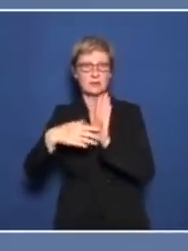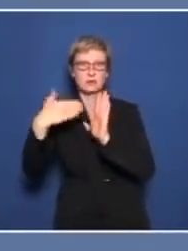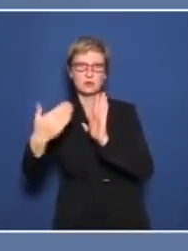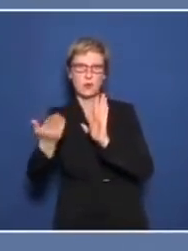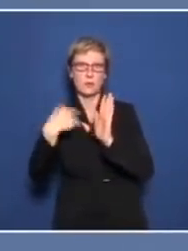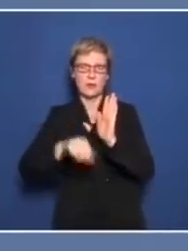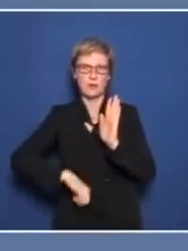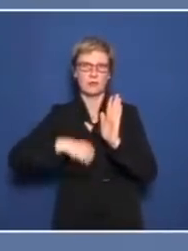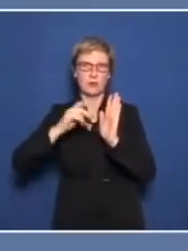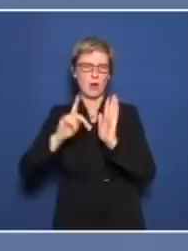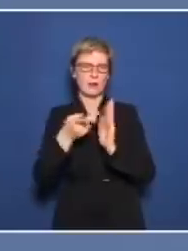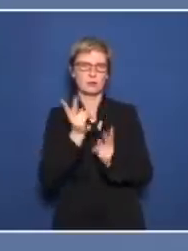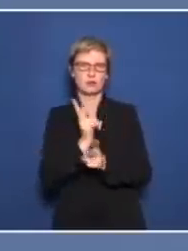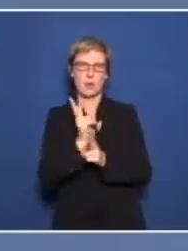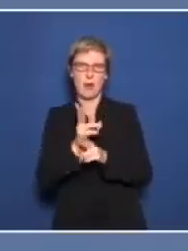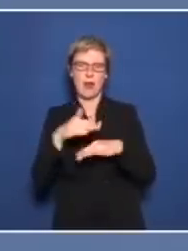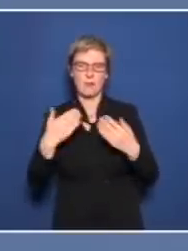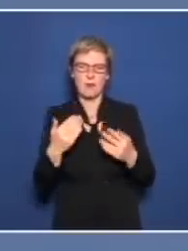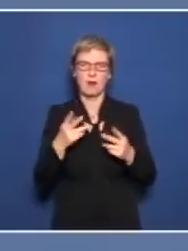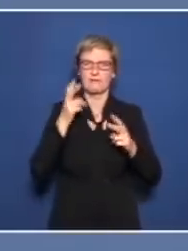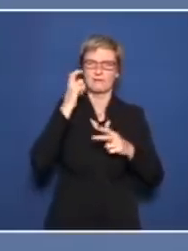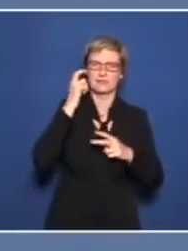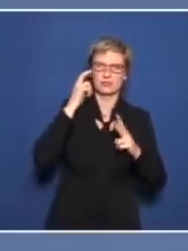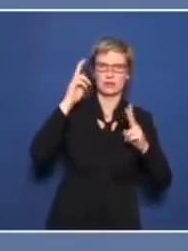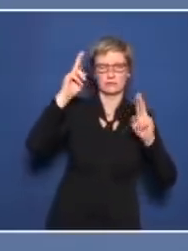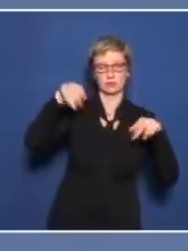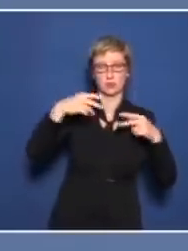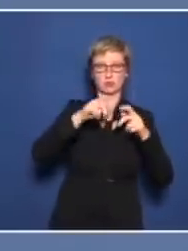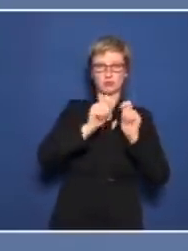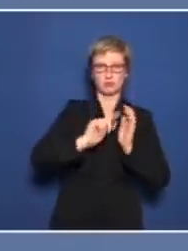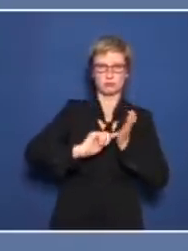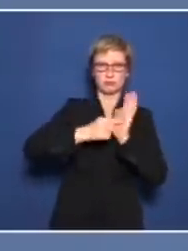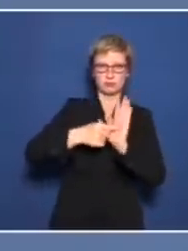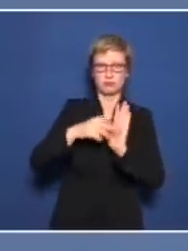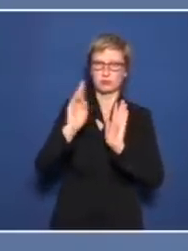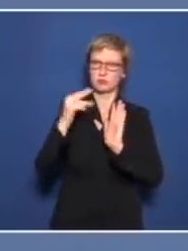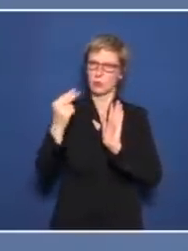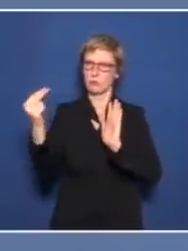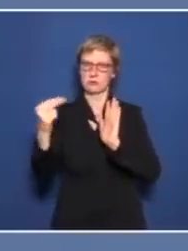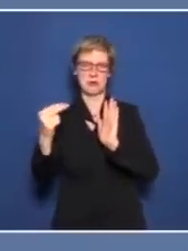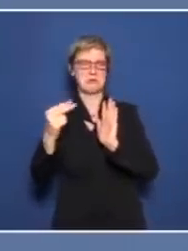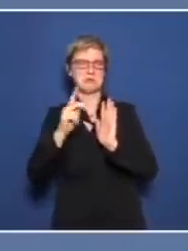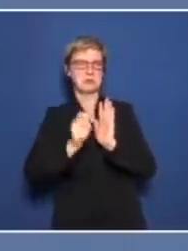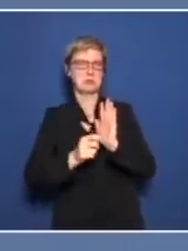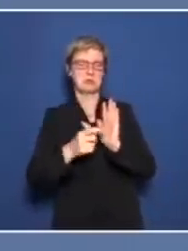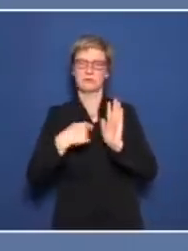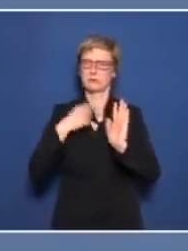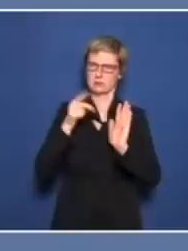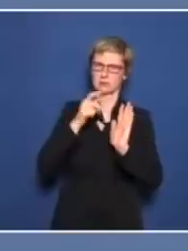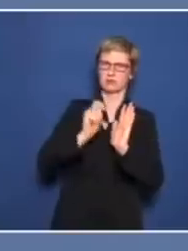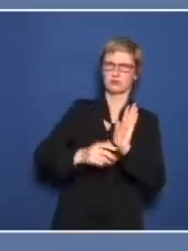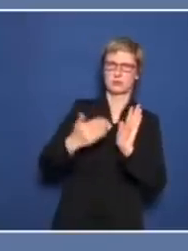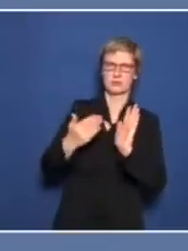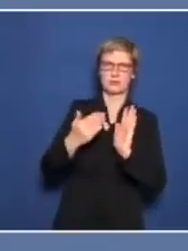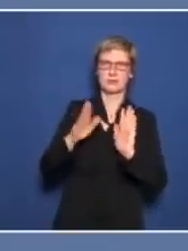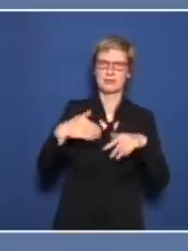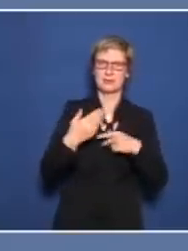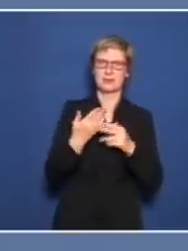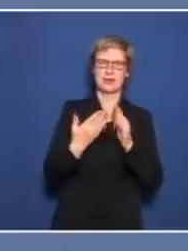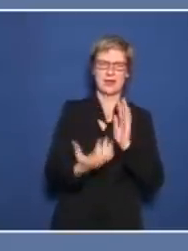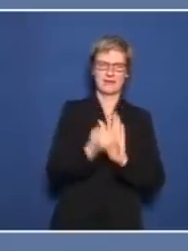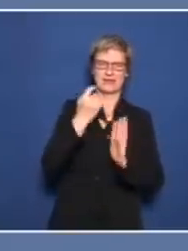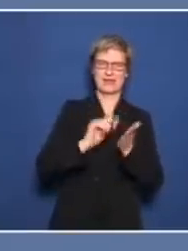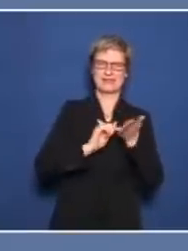anderen Aspekten, auch in der Wissenschaft als sonst, aber es gibt eben Evidenz und Studien dazu, ob